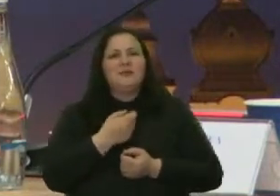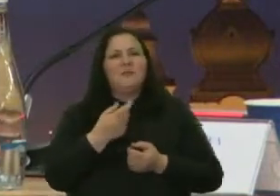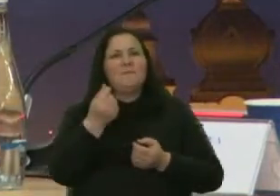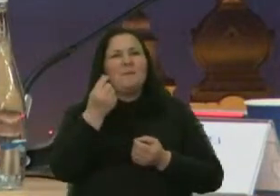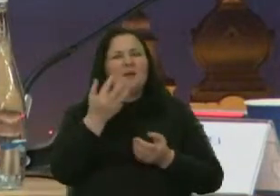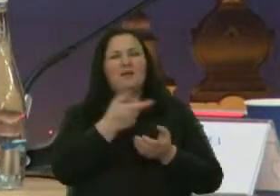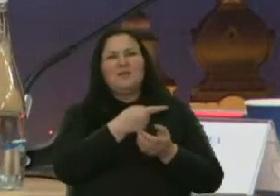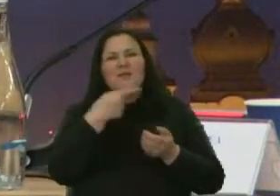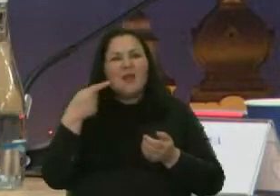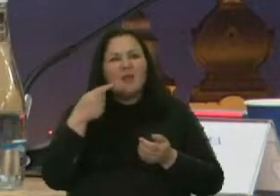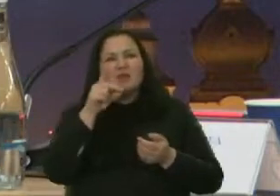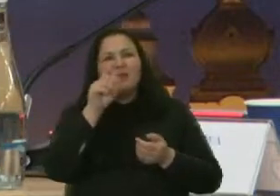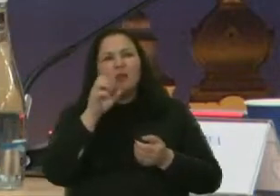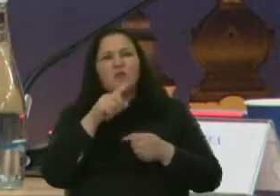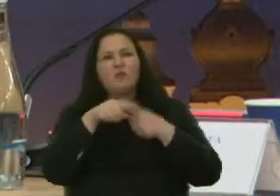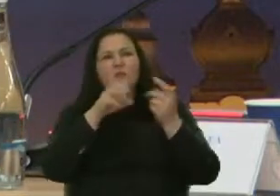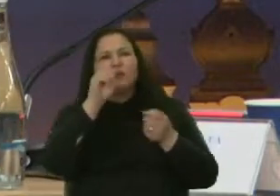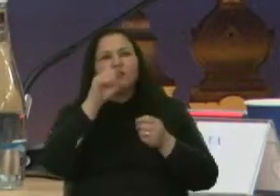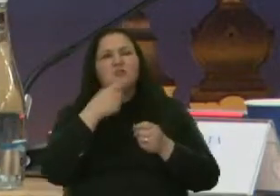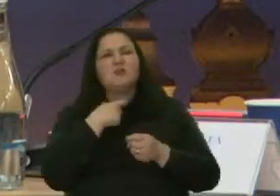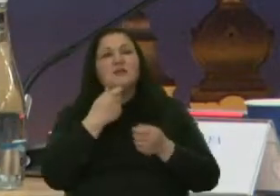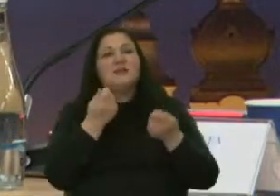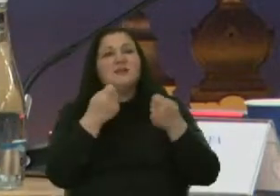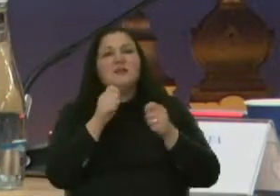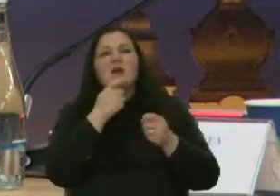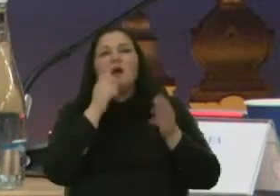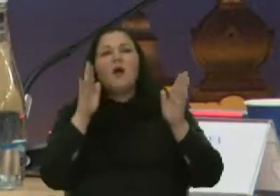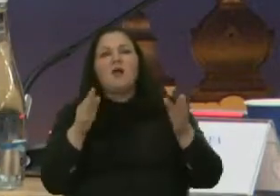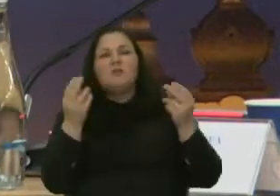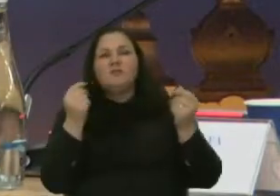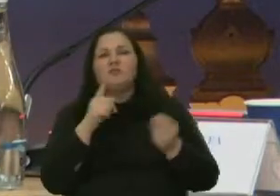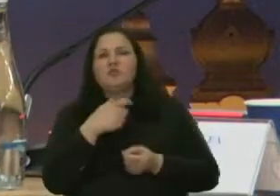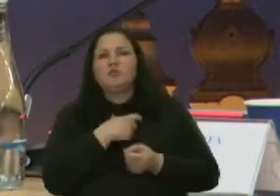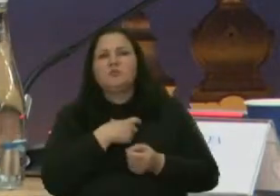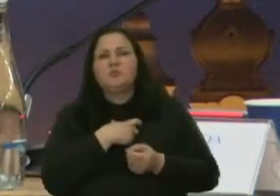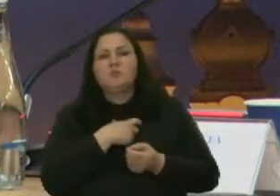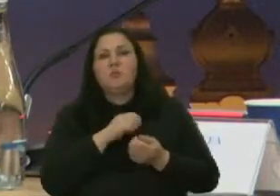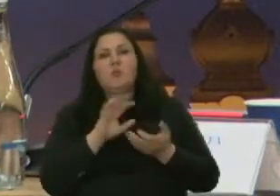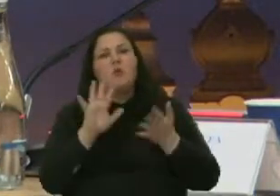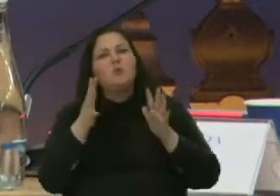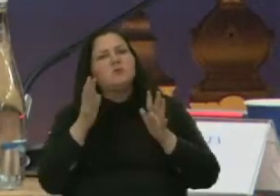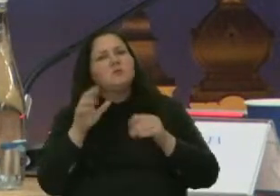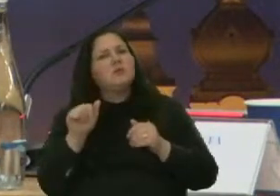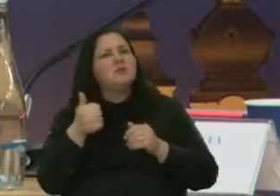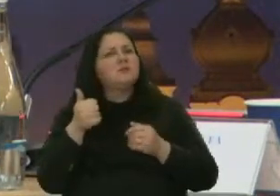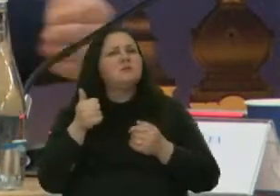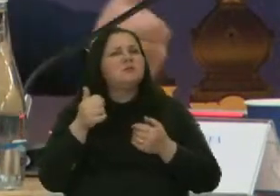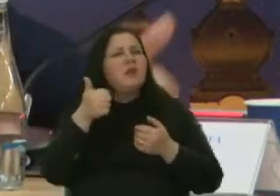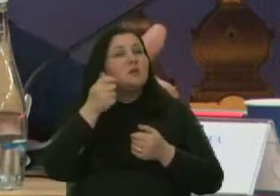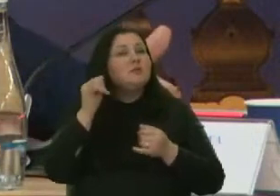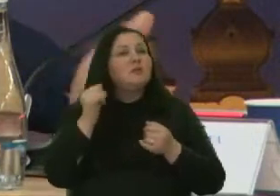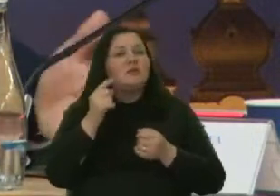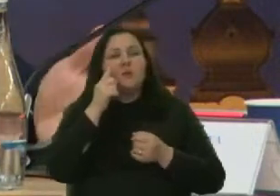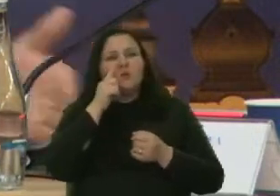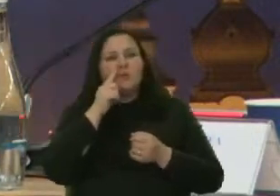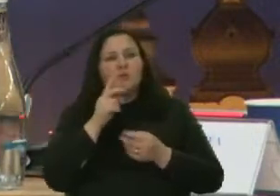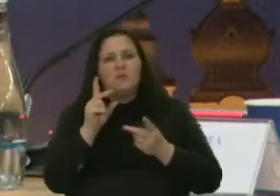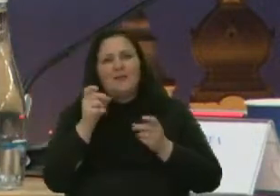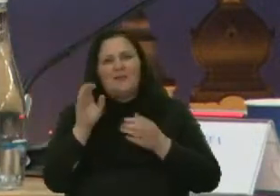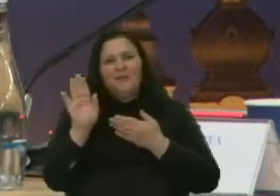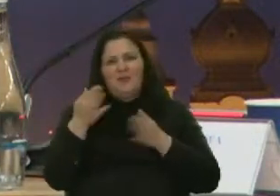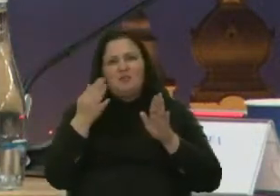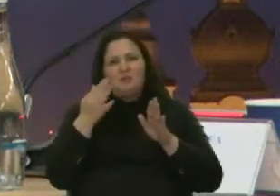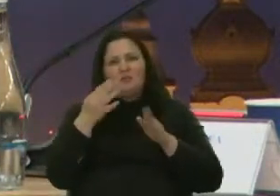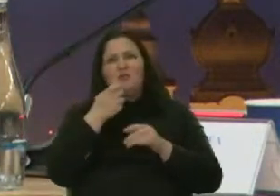decembrie pentru că se închide anul financiar și nu mai pot Uneori chiar de la 1 noiembrie încep dificultățile de asemenea la începutul anului nu pot să